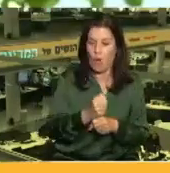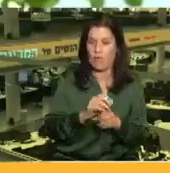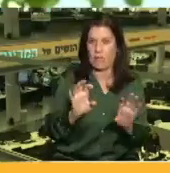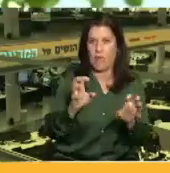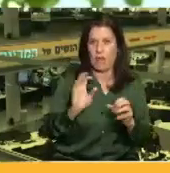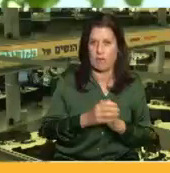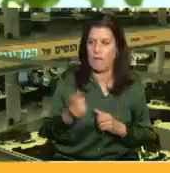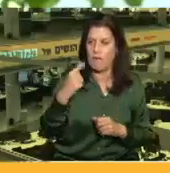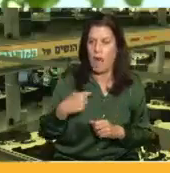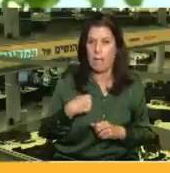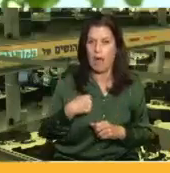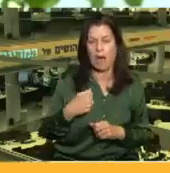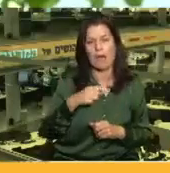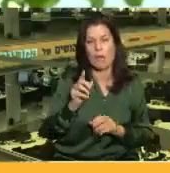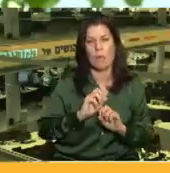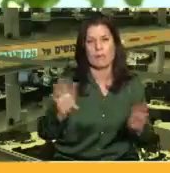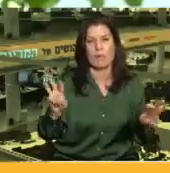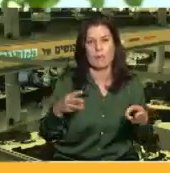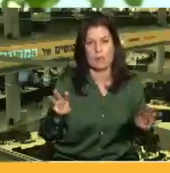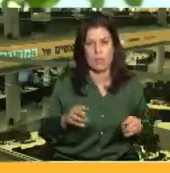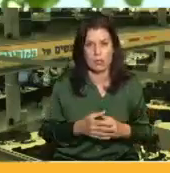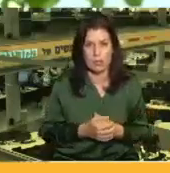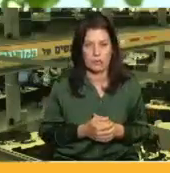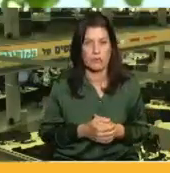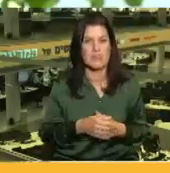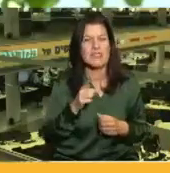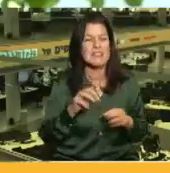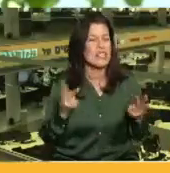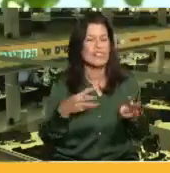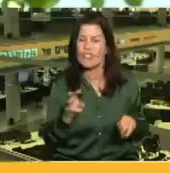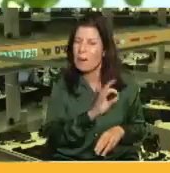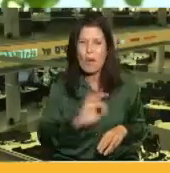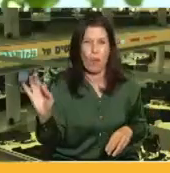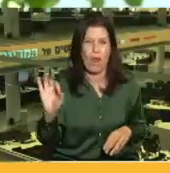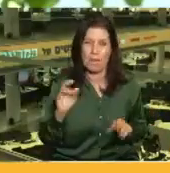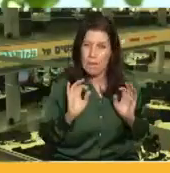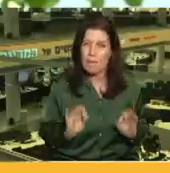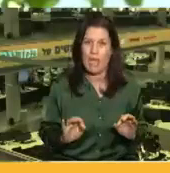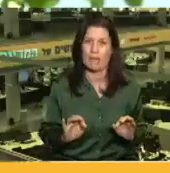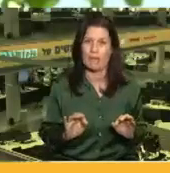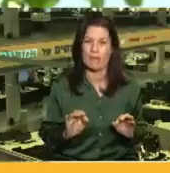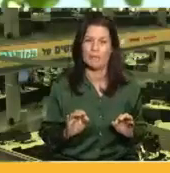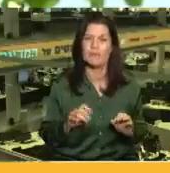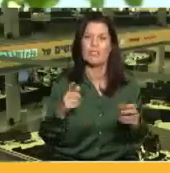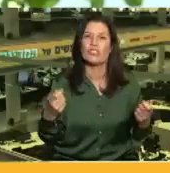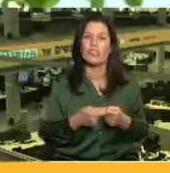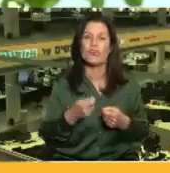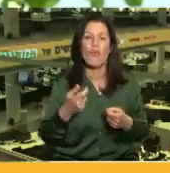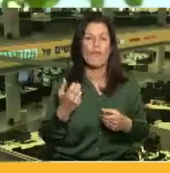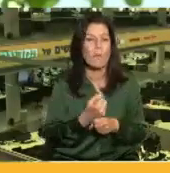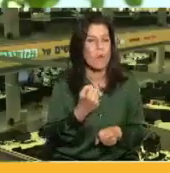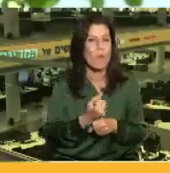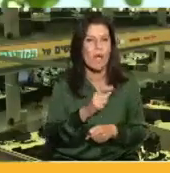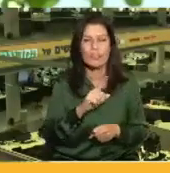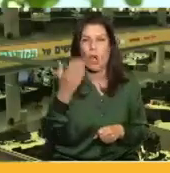זוכרת שהשיר הזה יצא, והוא עשה באמת הרבה רעש, והוא שיר פגז, הוא שיר מצוין. וזה היה שיתוף פעולה שלא קרה פה הרבה שנים,